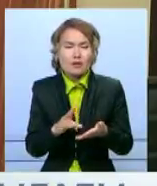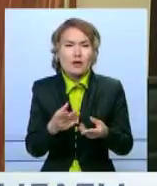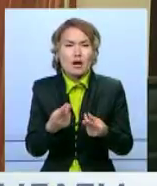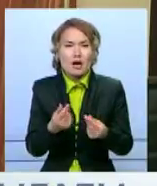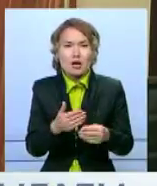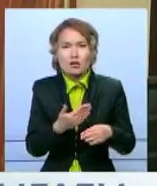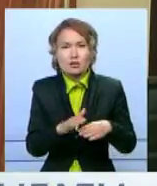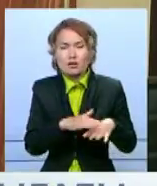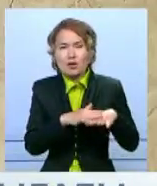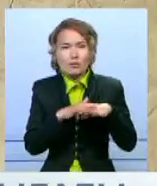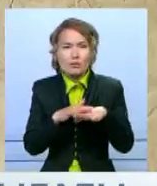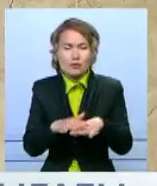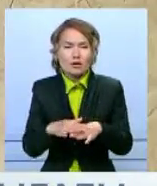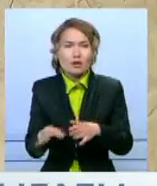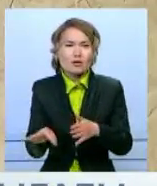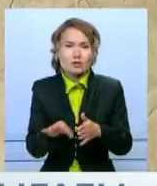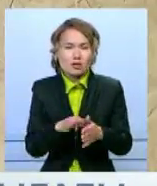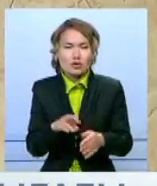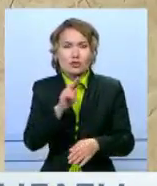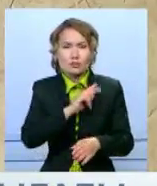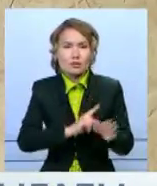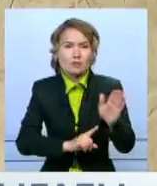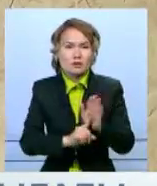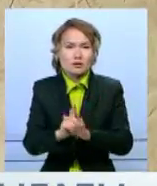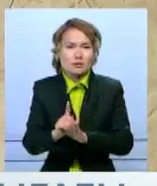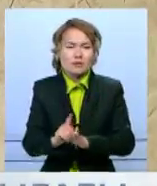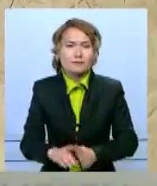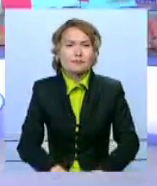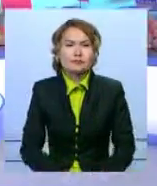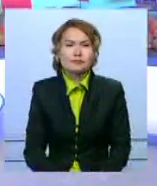бөлініп, жедел арада жұмыстар басталып кетеді.